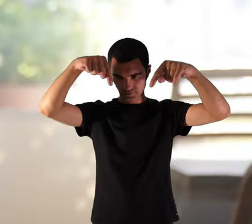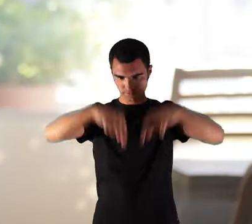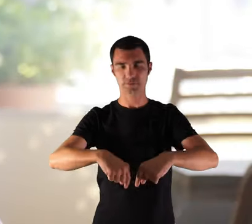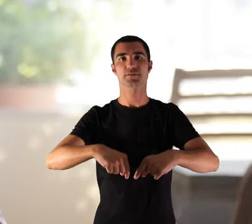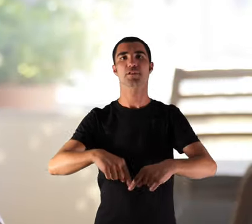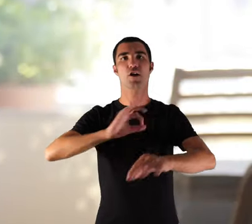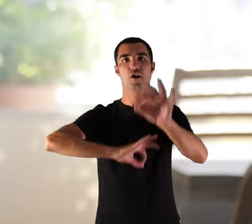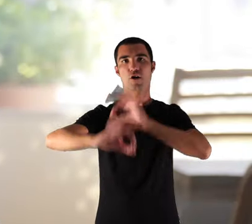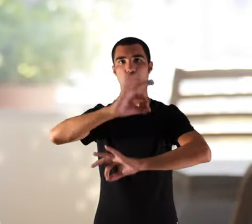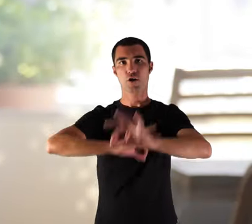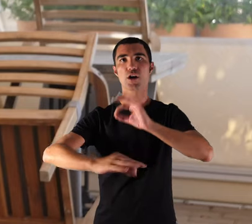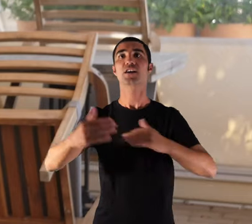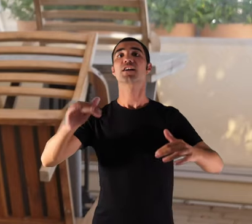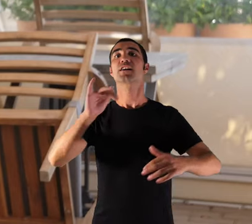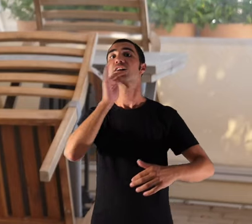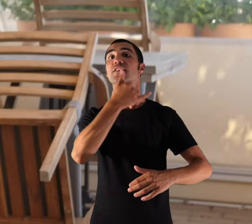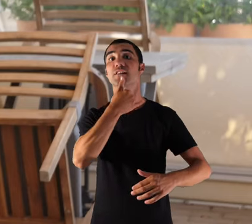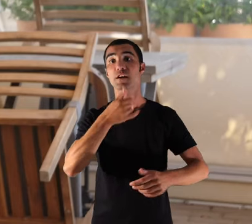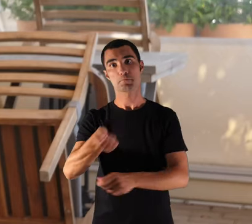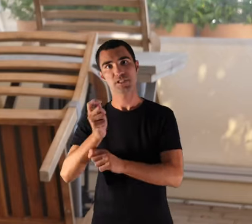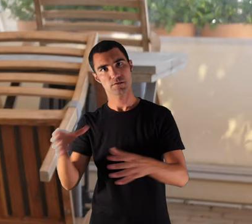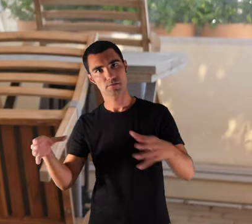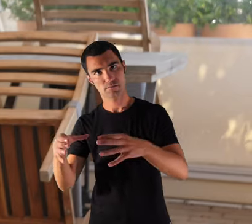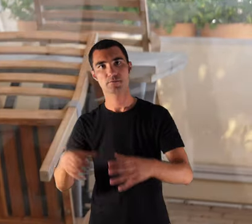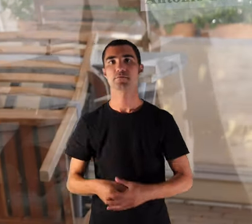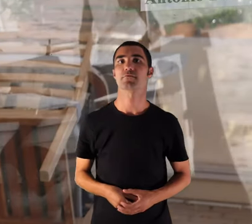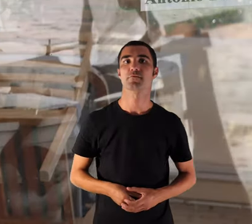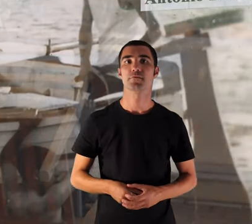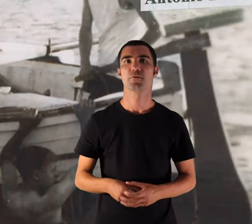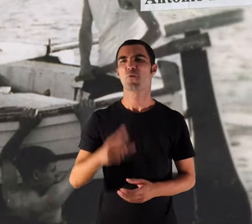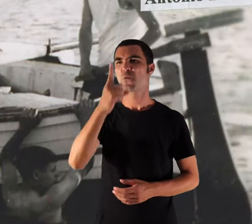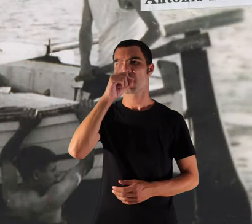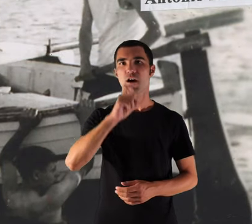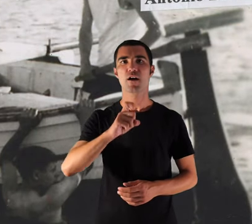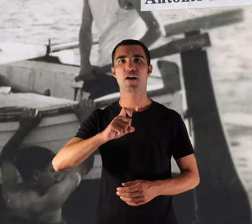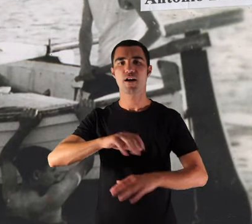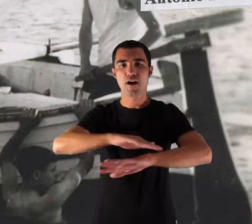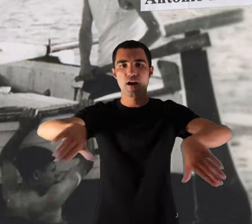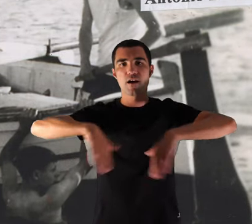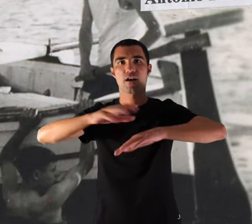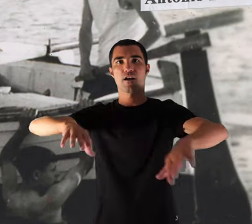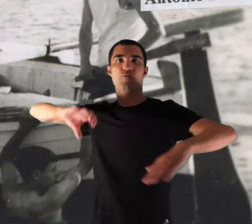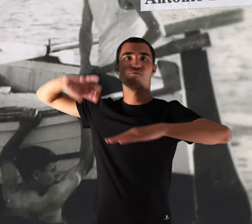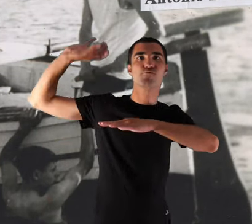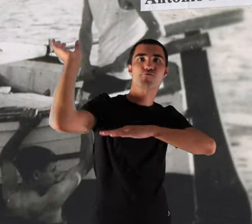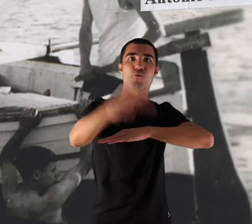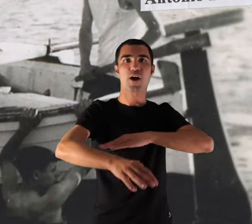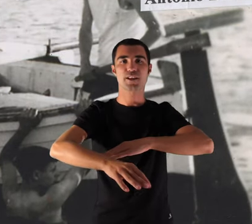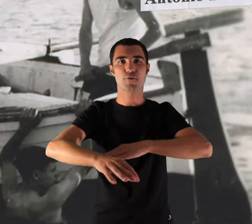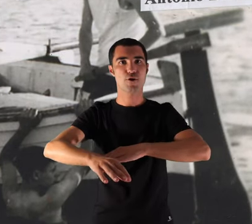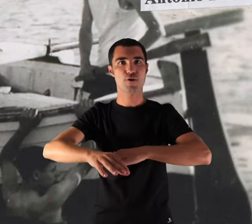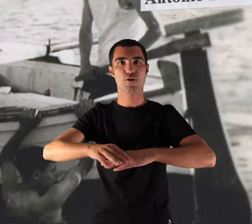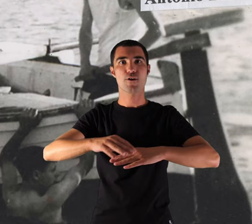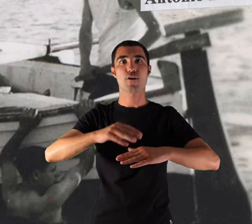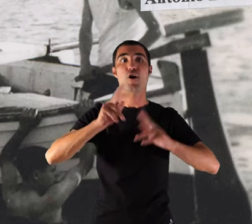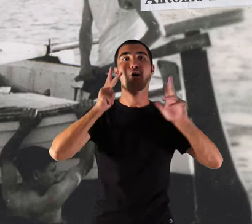temps l'organitzaven els pescadors. Un any fèrem un partit de waterpolo davant del Marisol, que